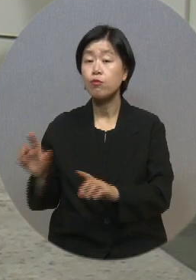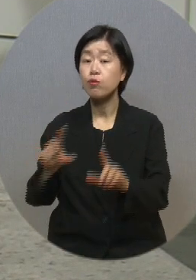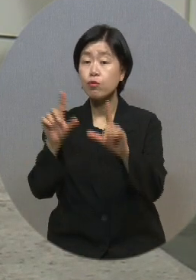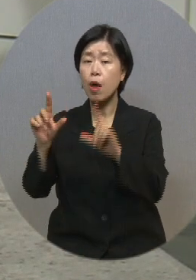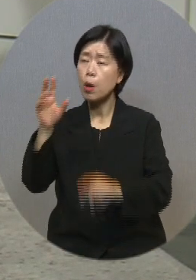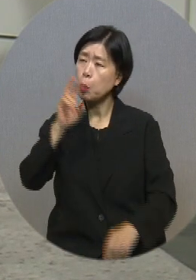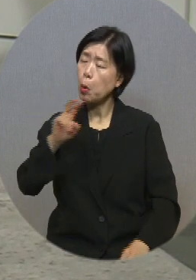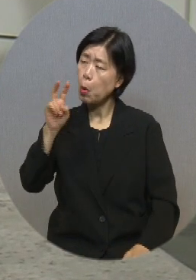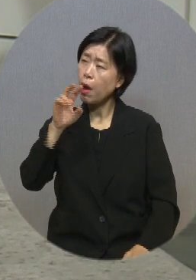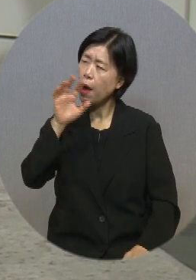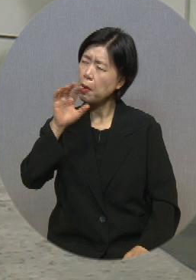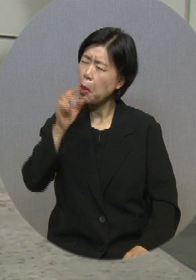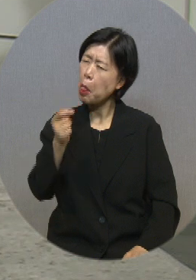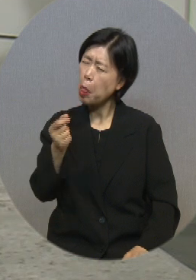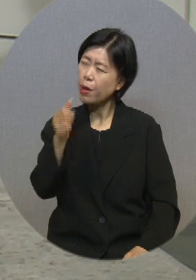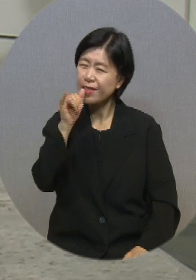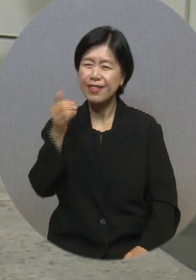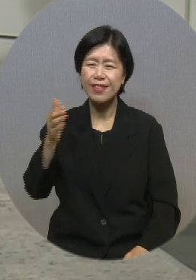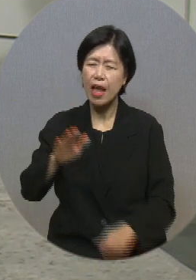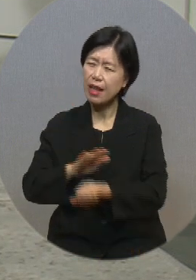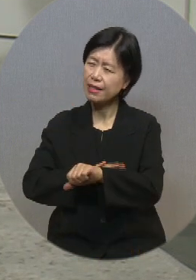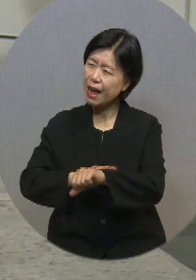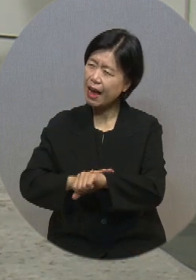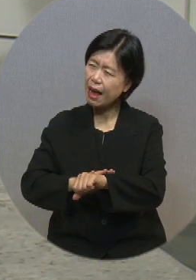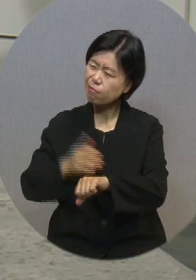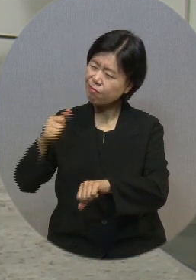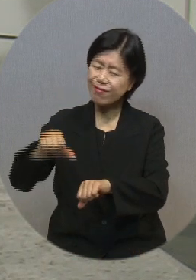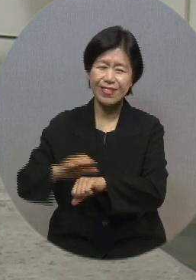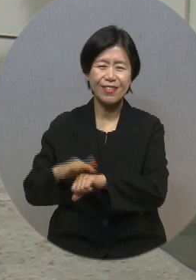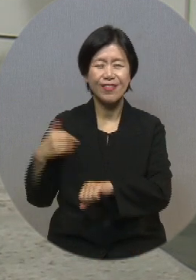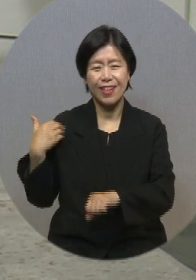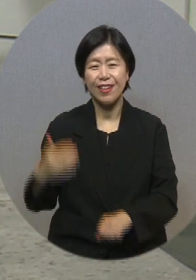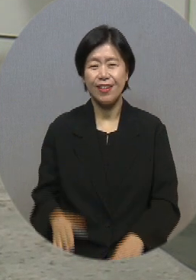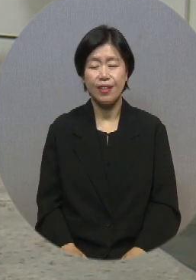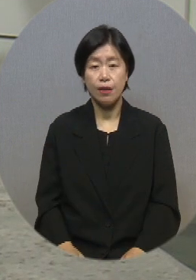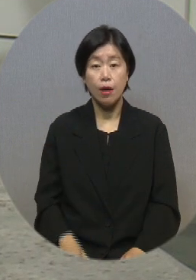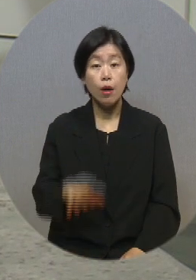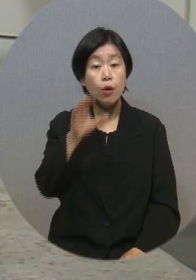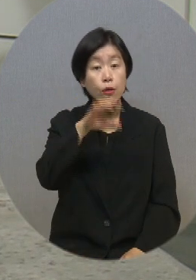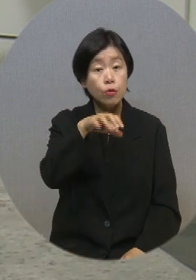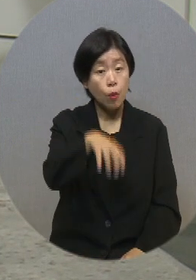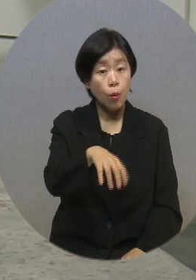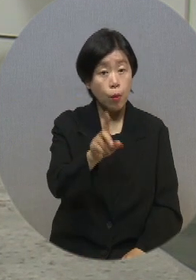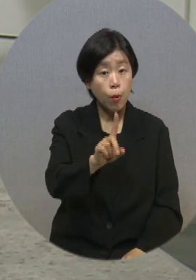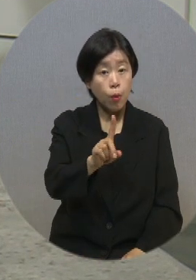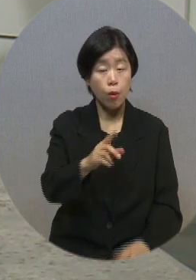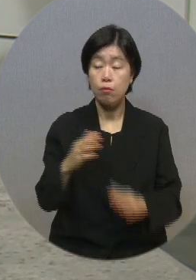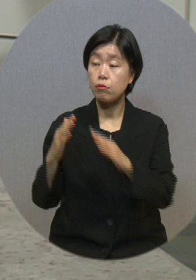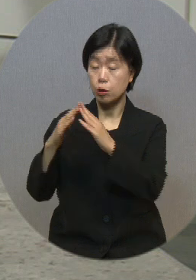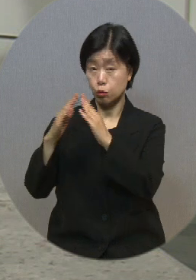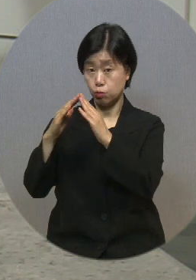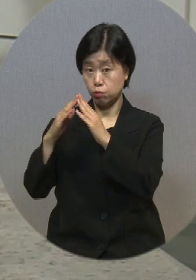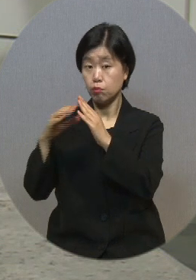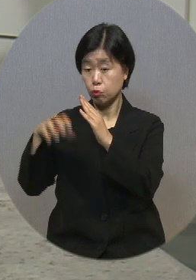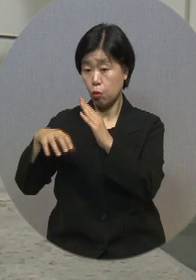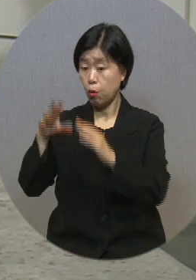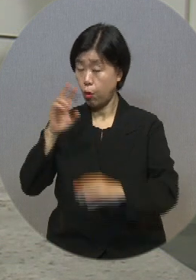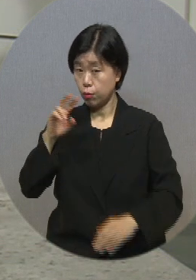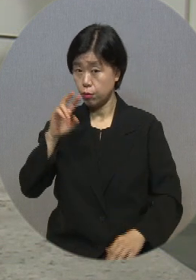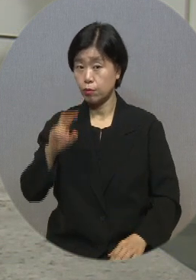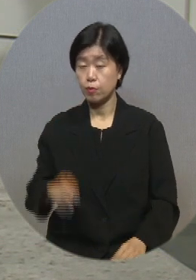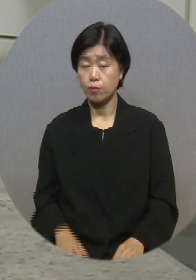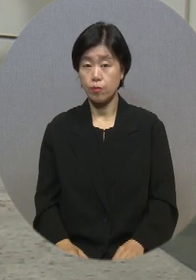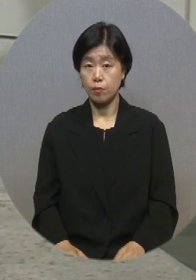되는 게 모르겠습니다, 선생님. 네, 네, 어디서 노래 연습을 하셨어요? 집에서 그냥. 예. 집에서? 집에서. 어,